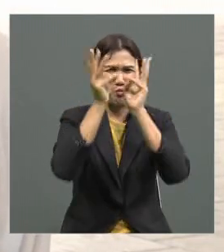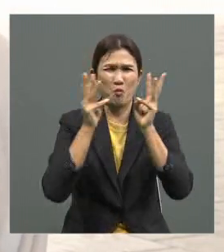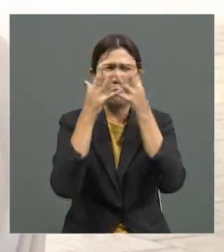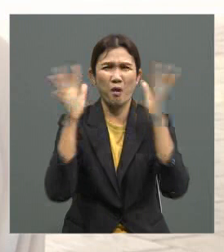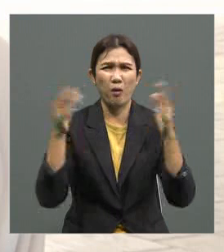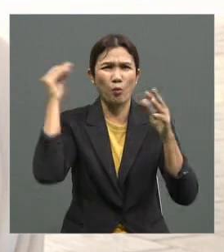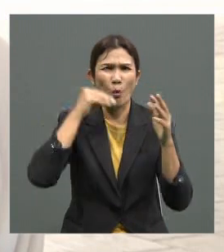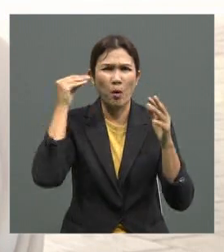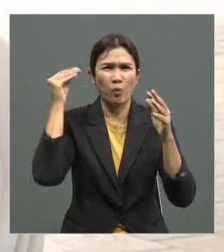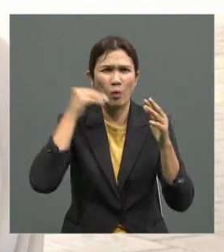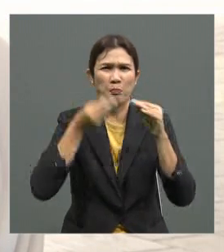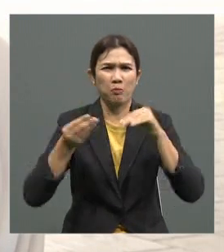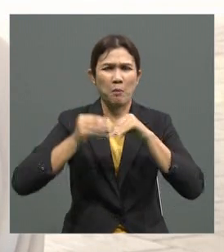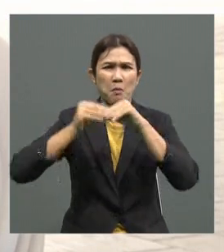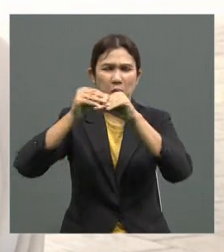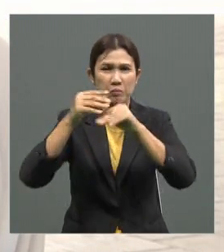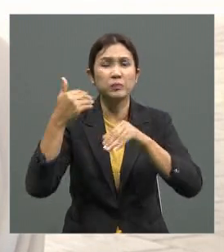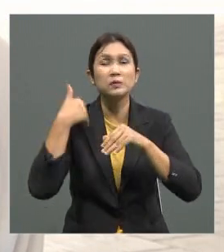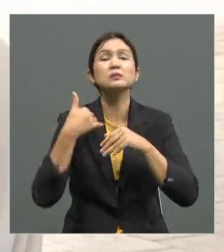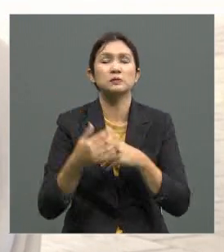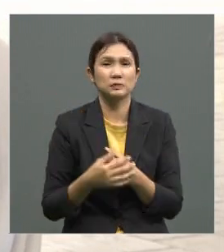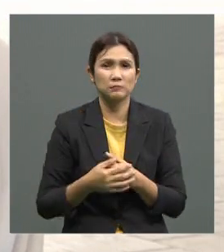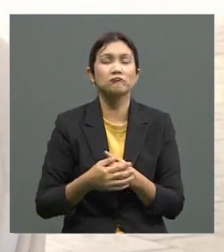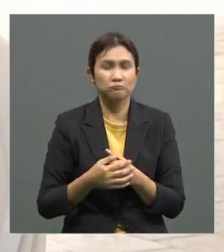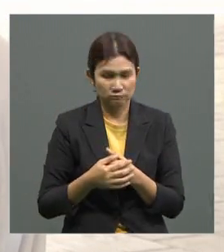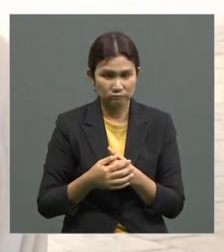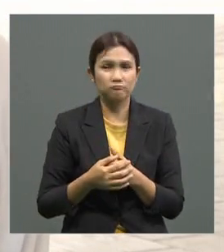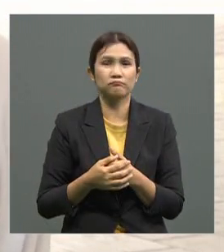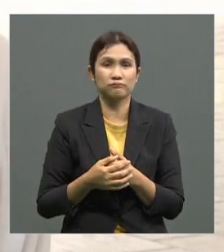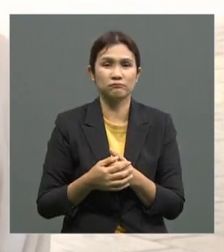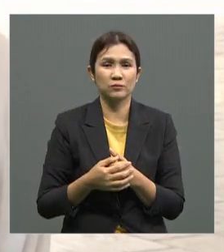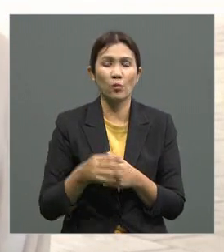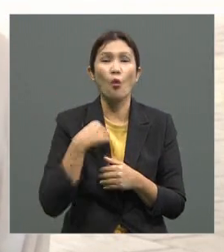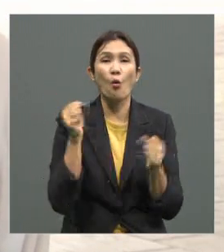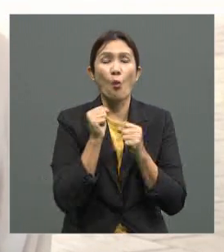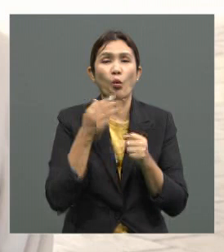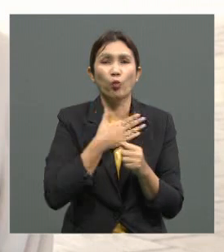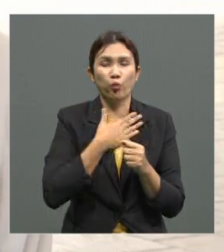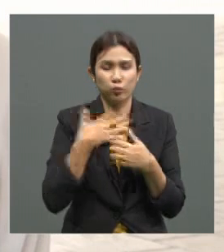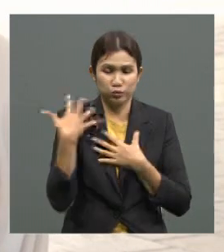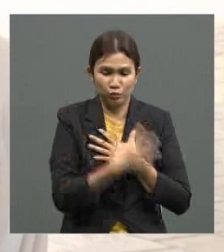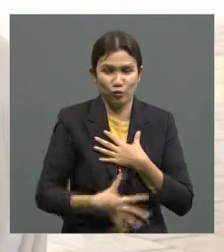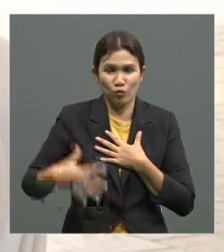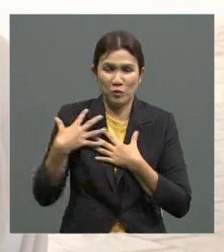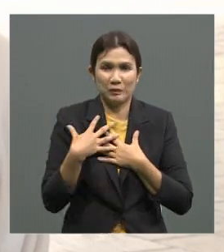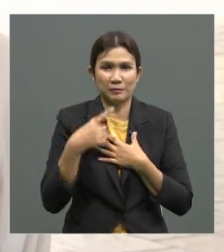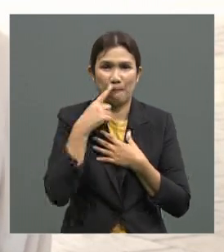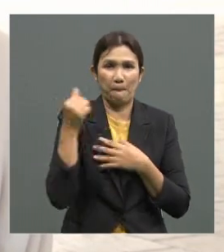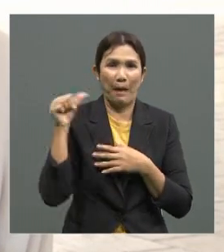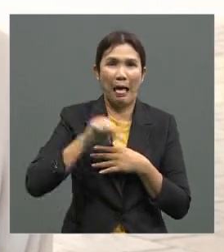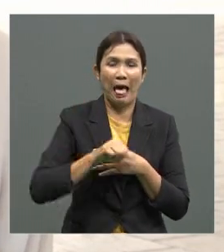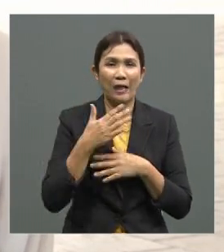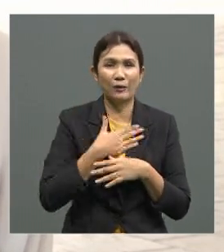ว่าทุกวันนะคะ เพราะจะกระทบต่อสุขภาพ ใช่ค่ะเดี๋ยวกลัวสุขภาพจะแย่เอ